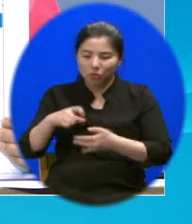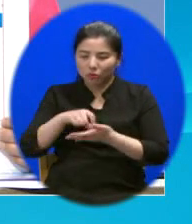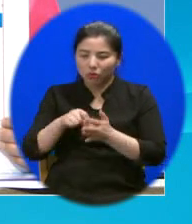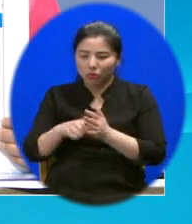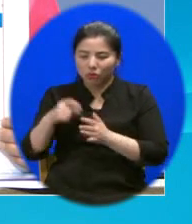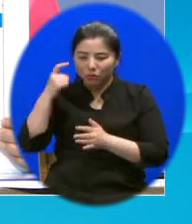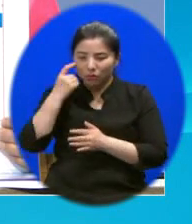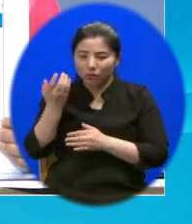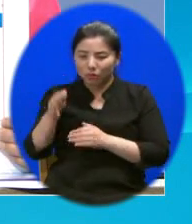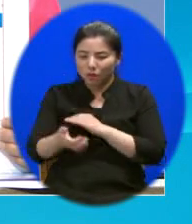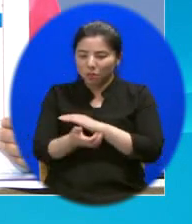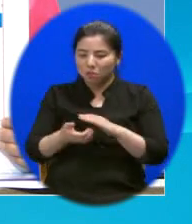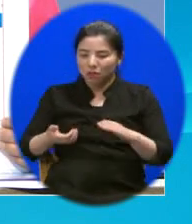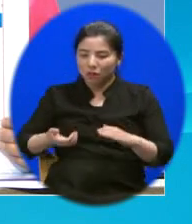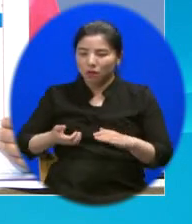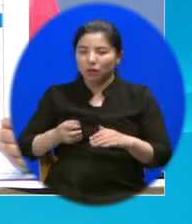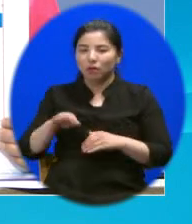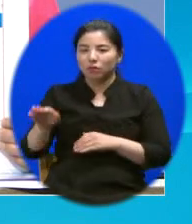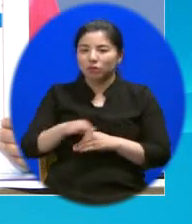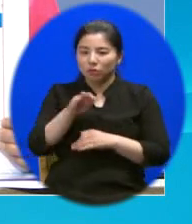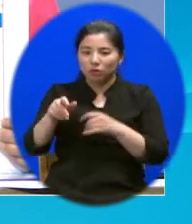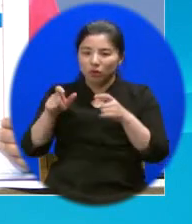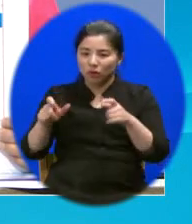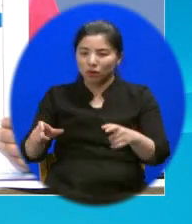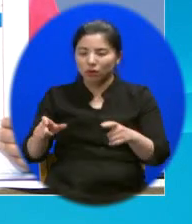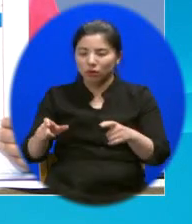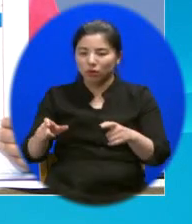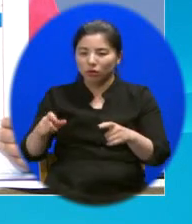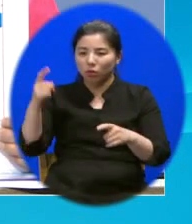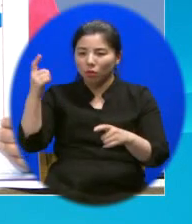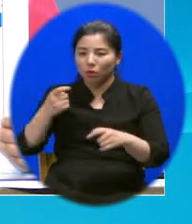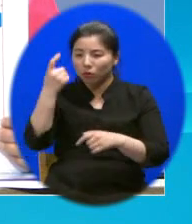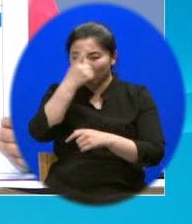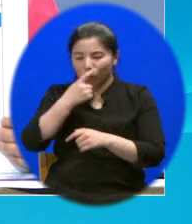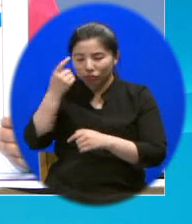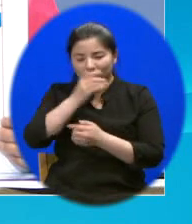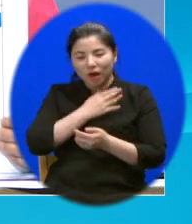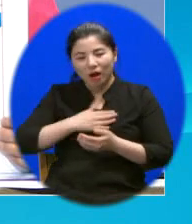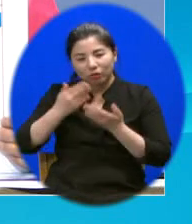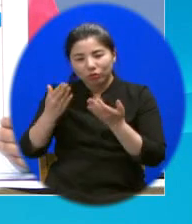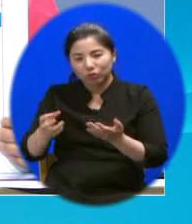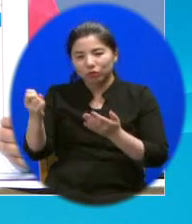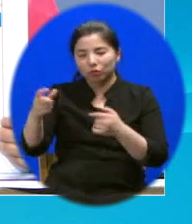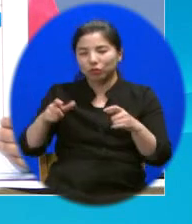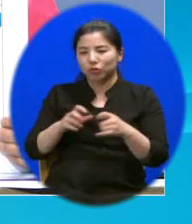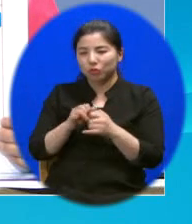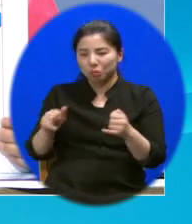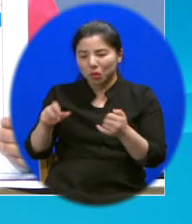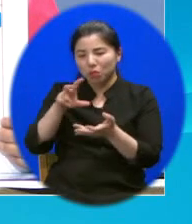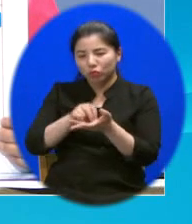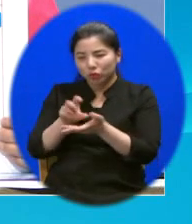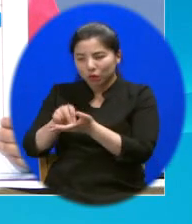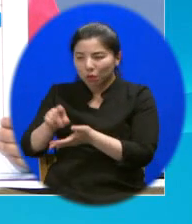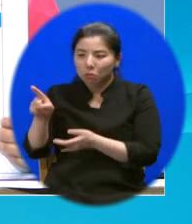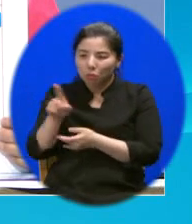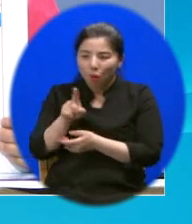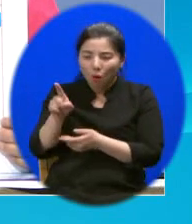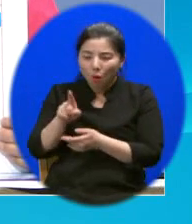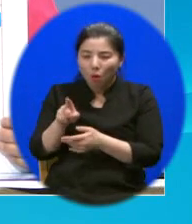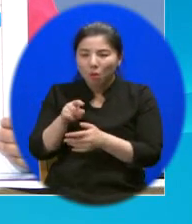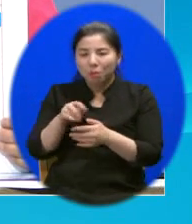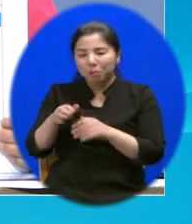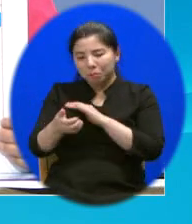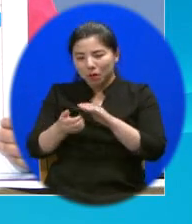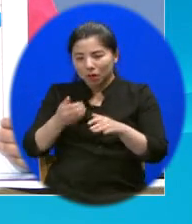그러면 미리 사전에 우리 지역에 와서 얼굴도 알리고 주민들의 그와 같은 현안이 뭔지도 어종